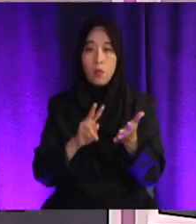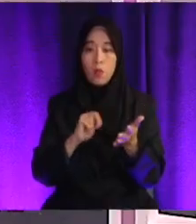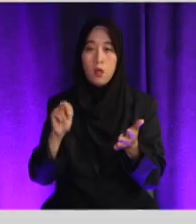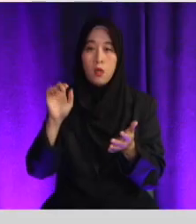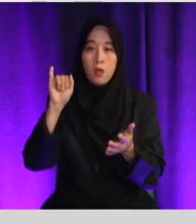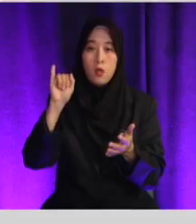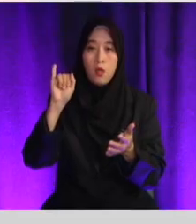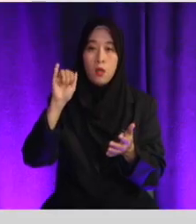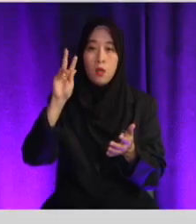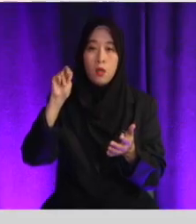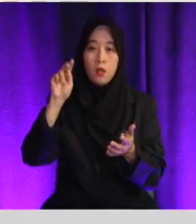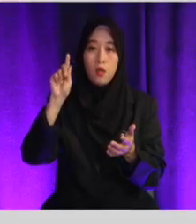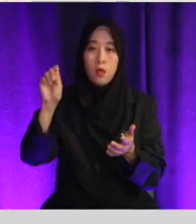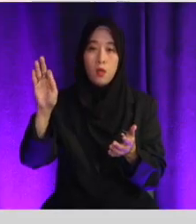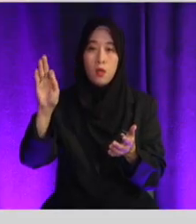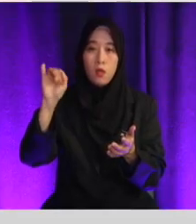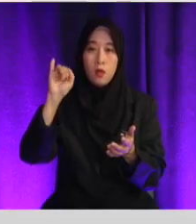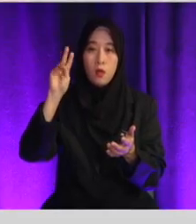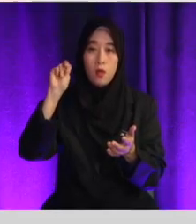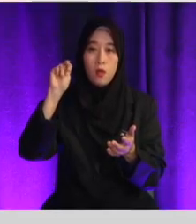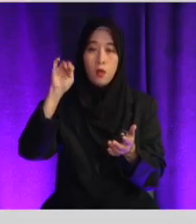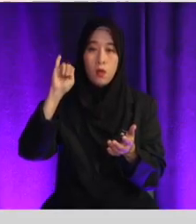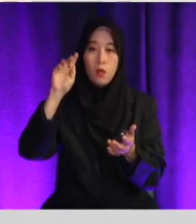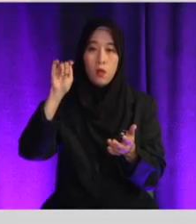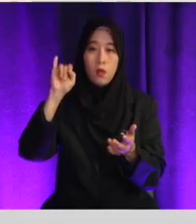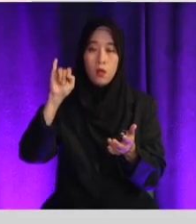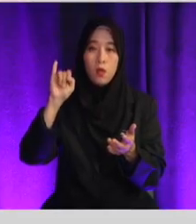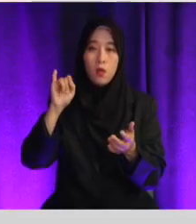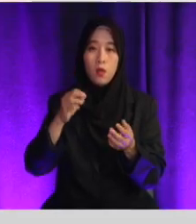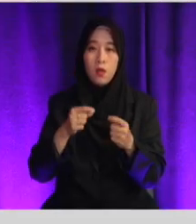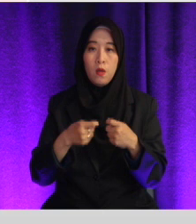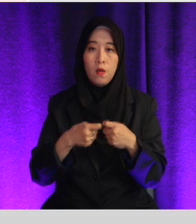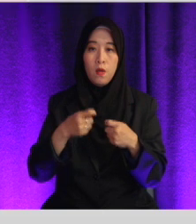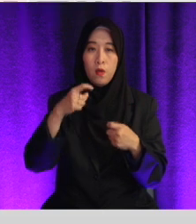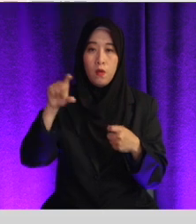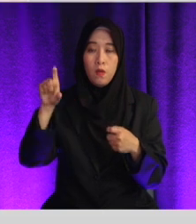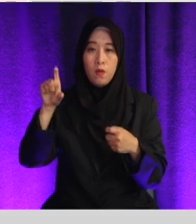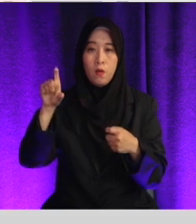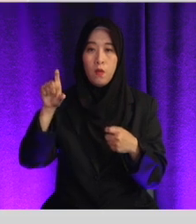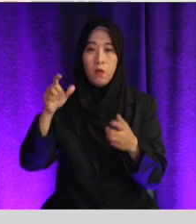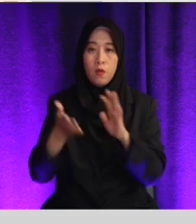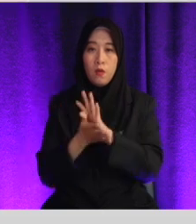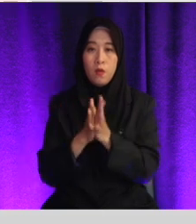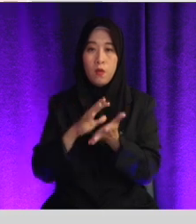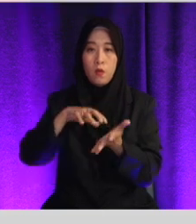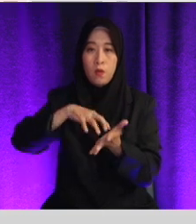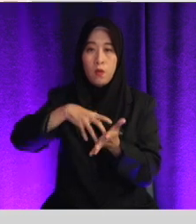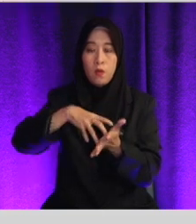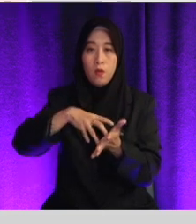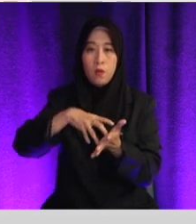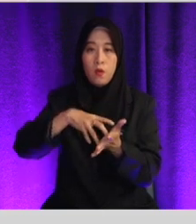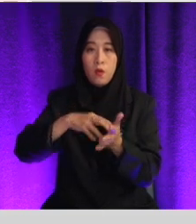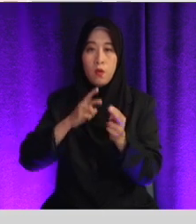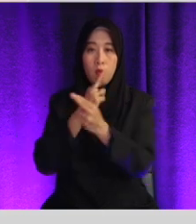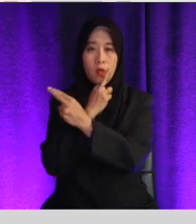jadi keadaan fuse adalah dalam keadaan rosak. Sebab infinity adalah bacaan nilai rintangan yang terlampau